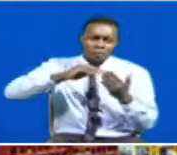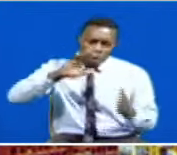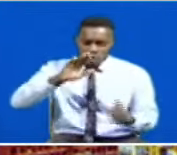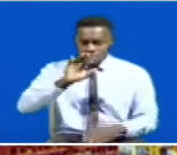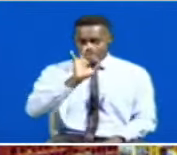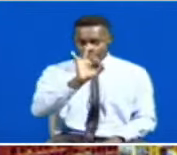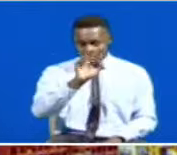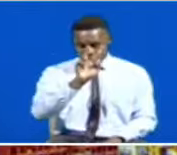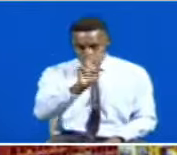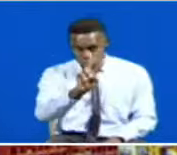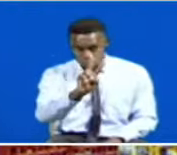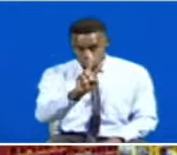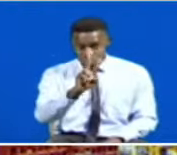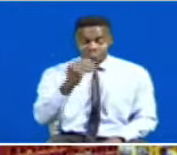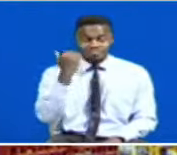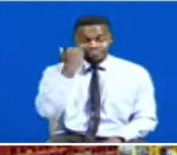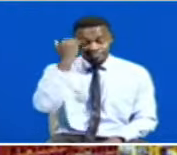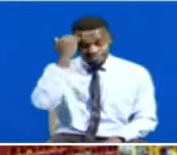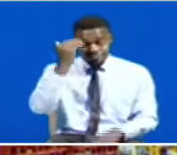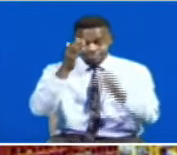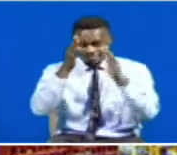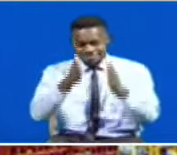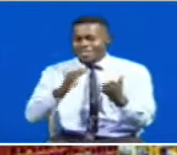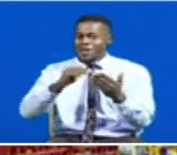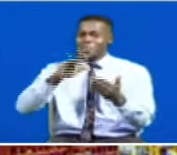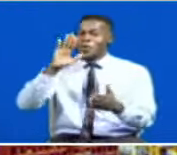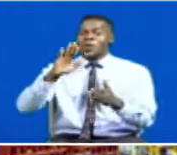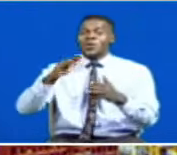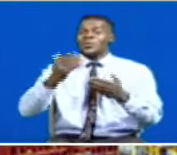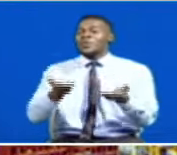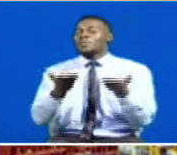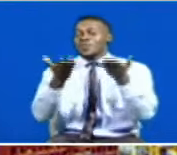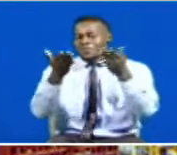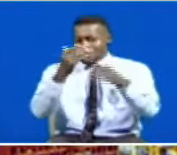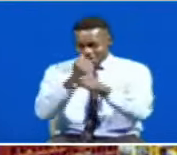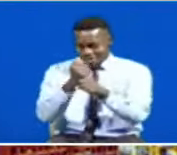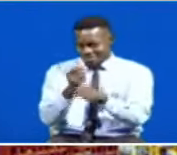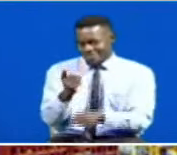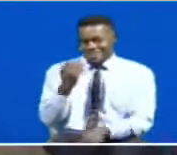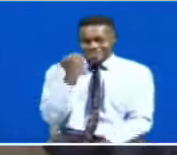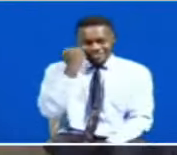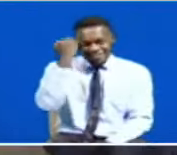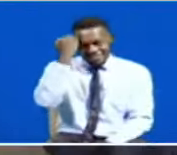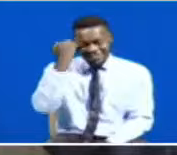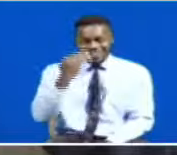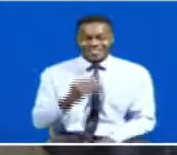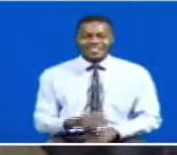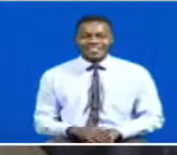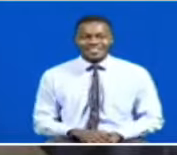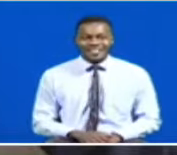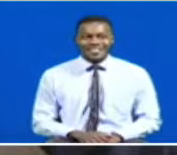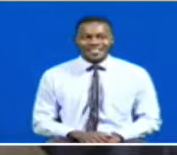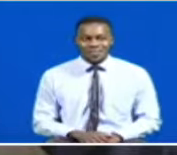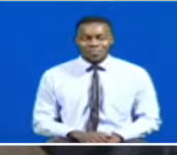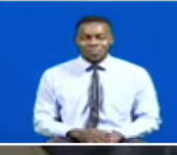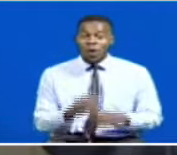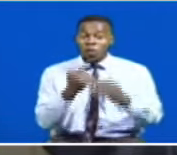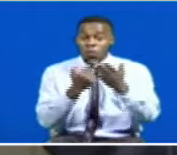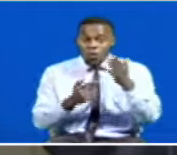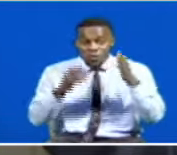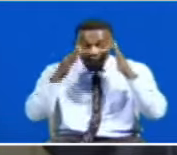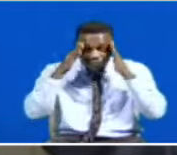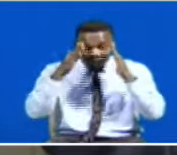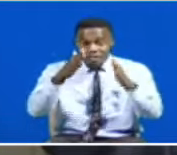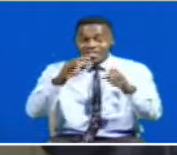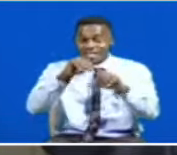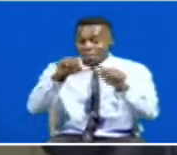mahakama katika utendakazi wake. Mwanahabari Emmanuel To na taarifa zaidi. So we'll be looking out